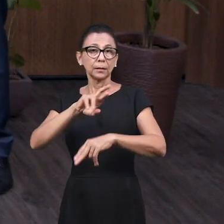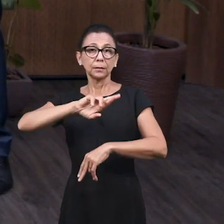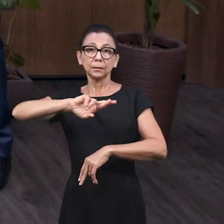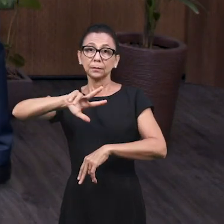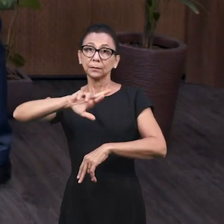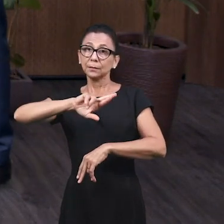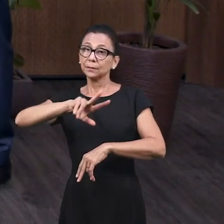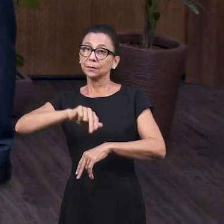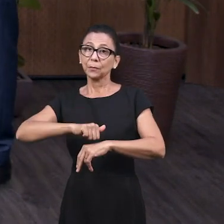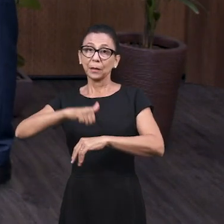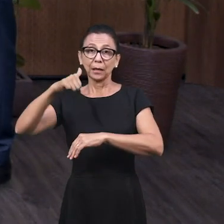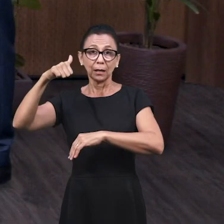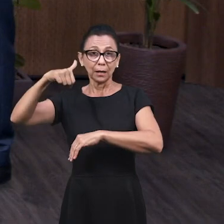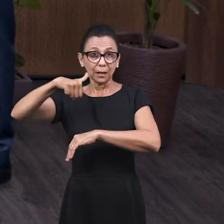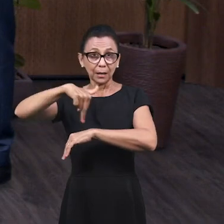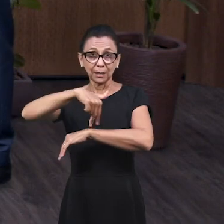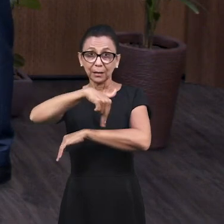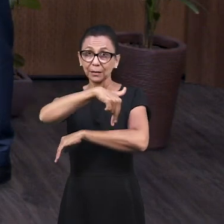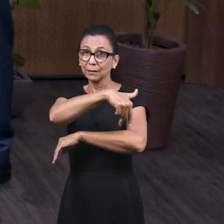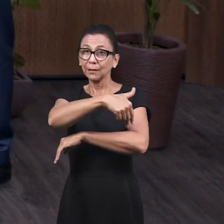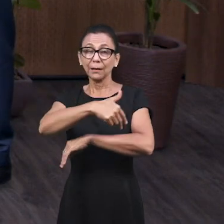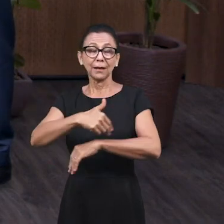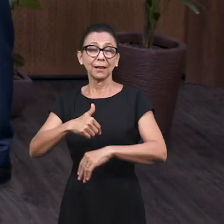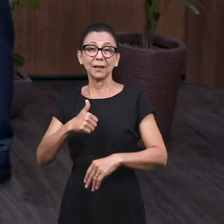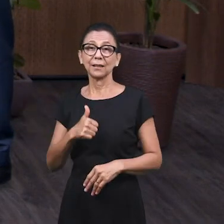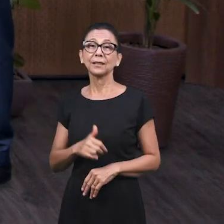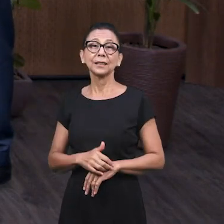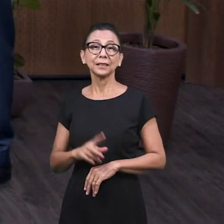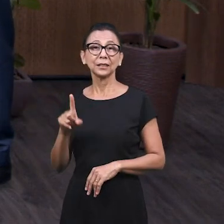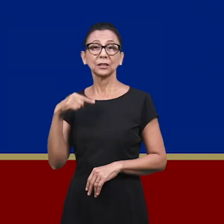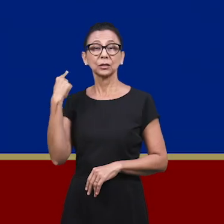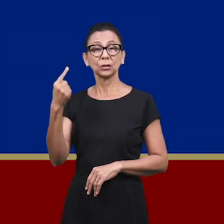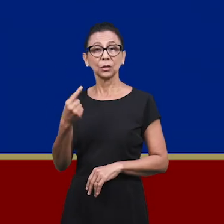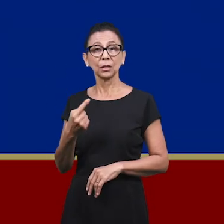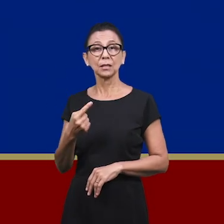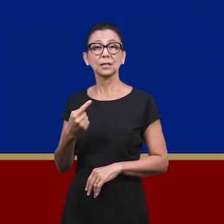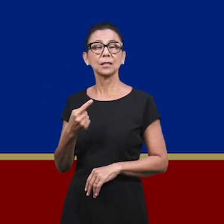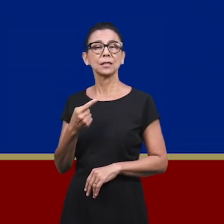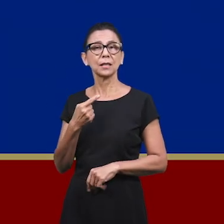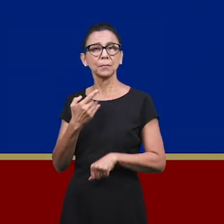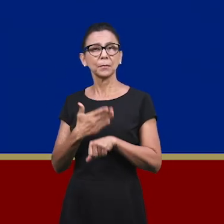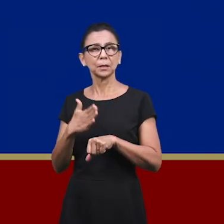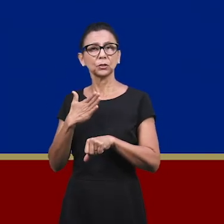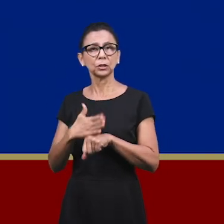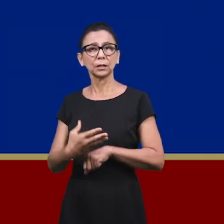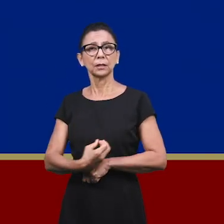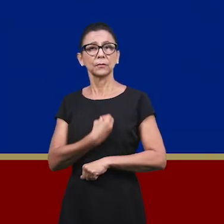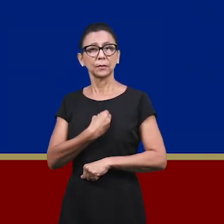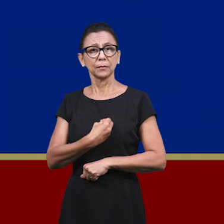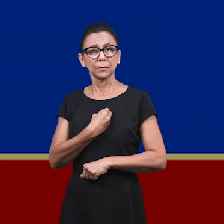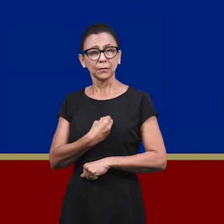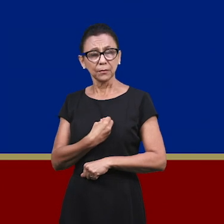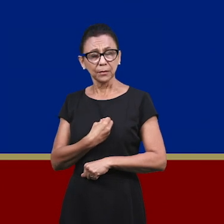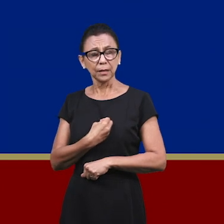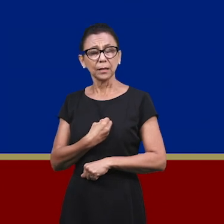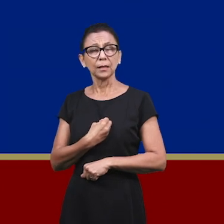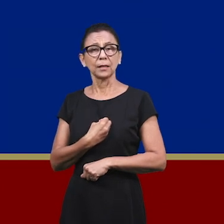qu'on puisse exercer, vivre le processus de sanctification, de